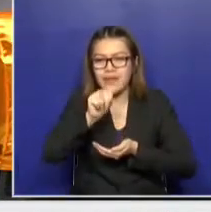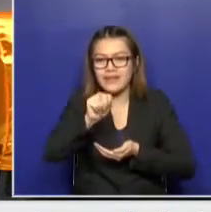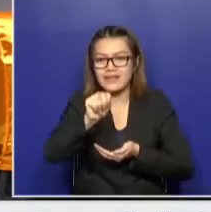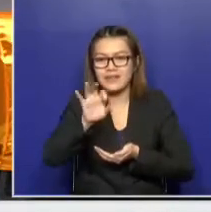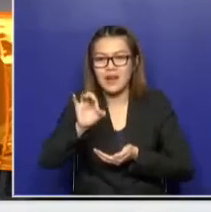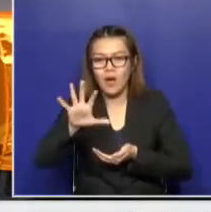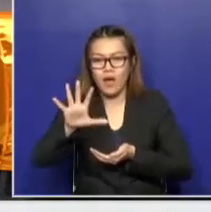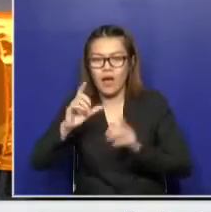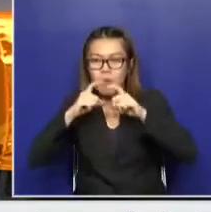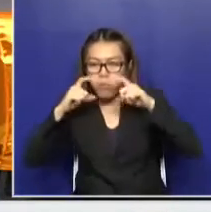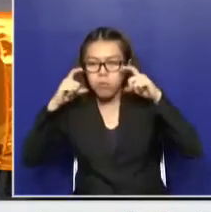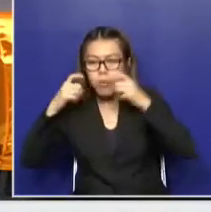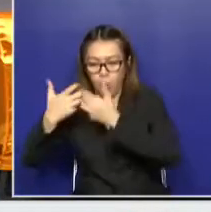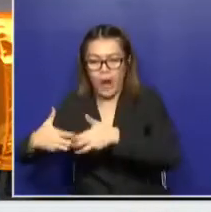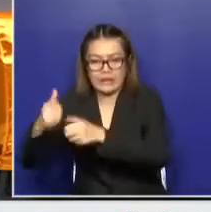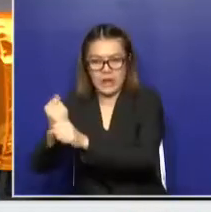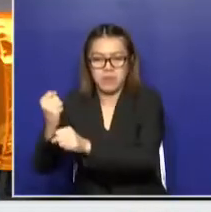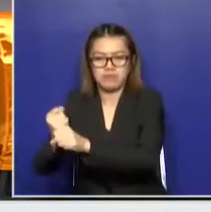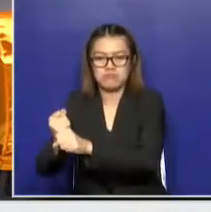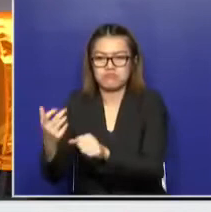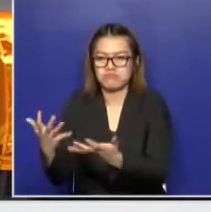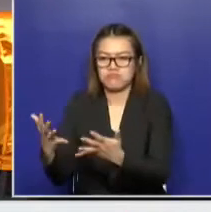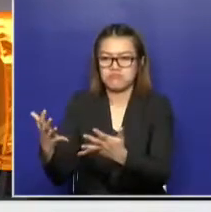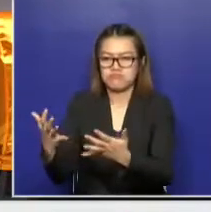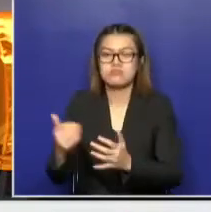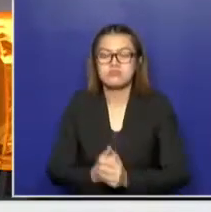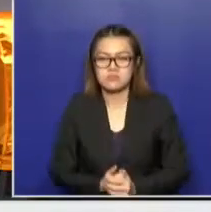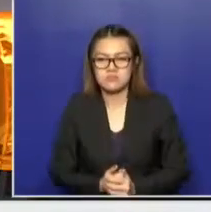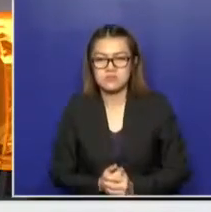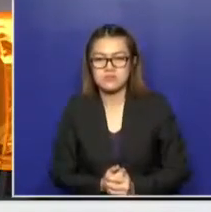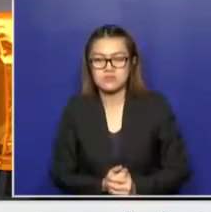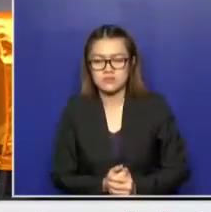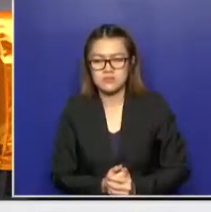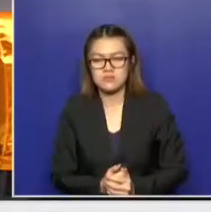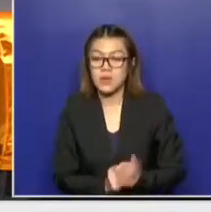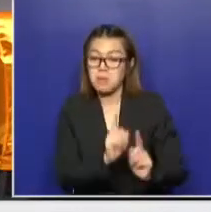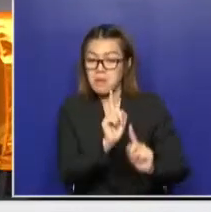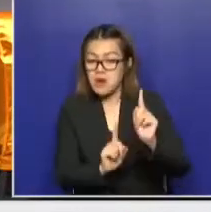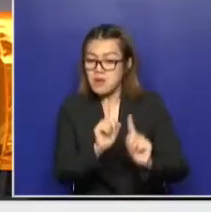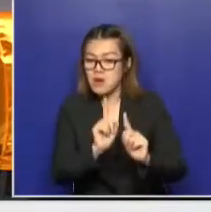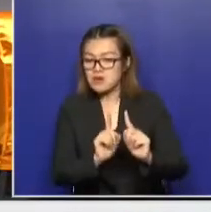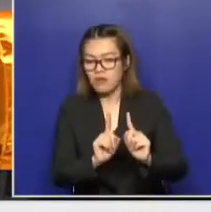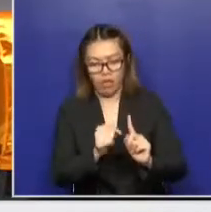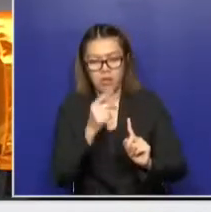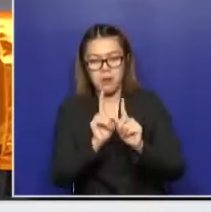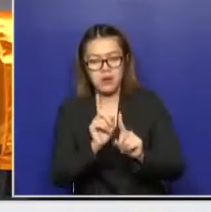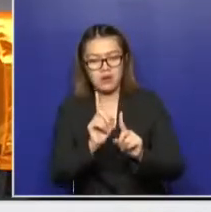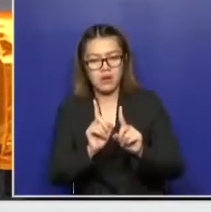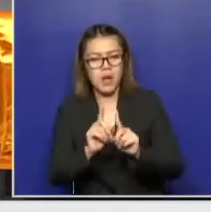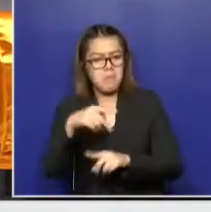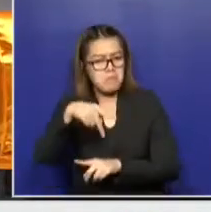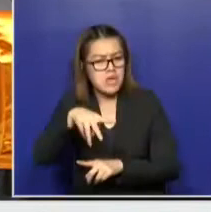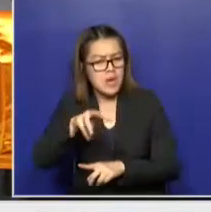ยนะครับแล้วก็สุดท้ายแล้วเนี่ยเรายังไม่สร้างผลประเมินครับประเมินค่า PM